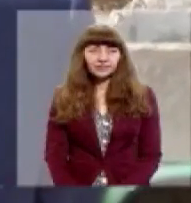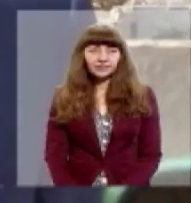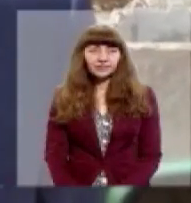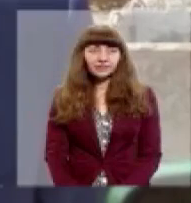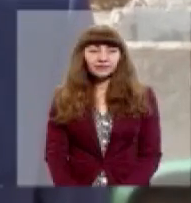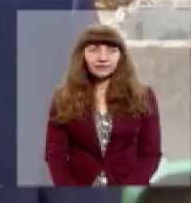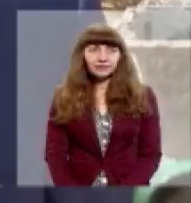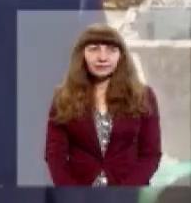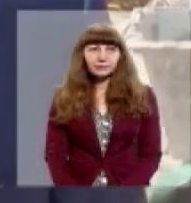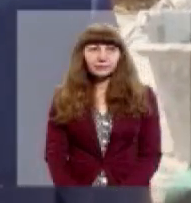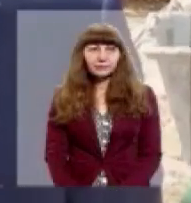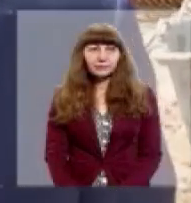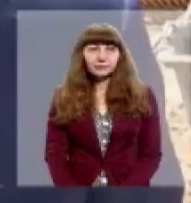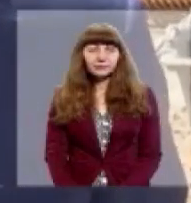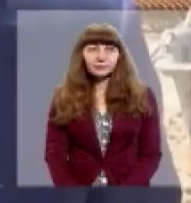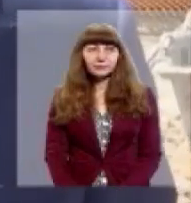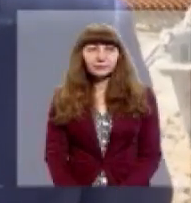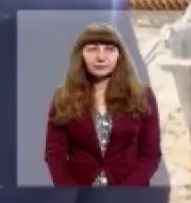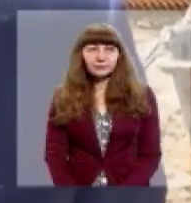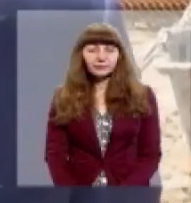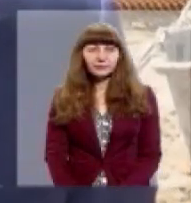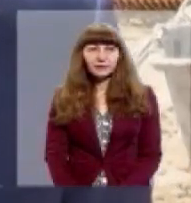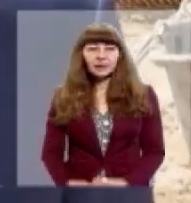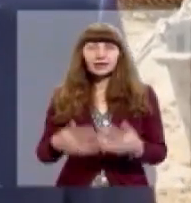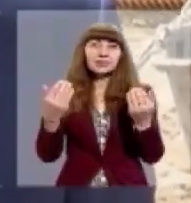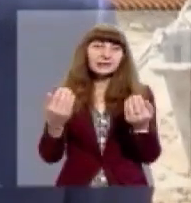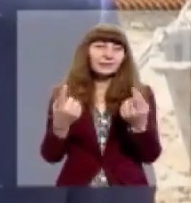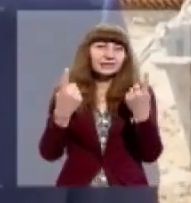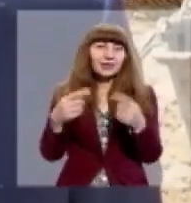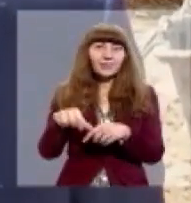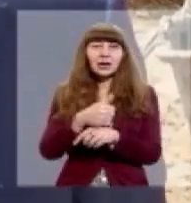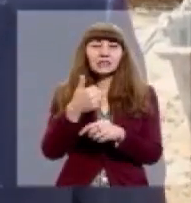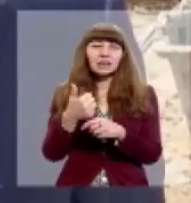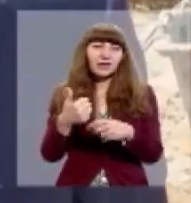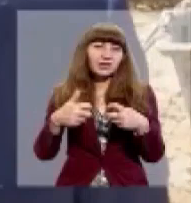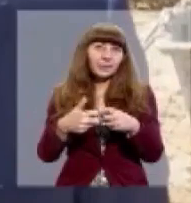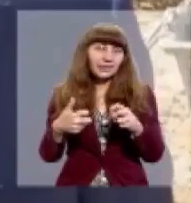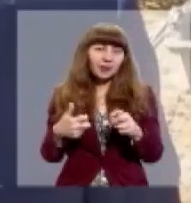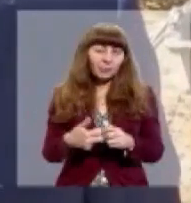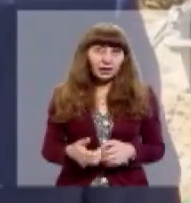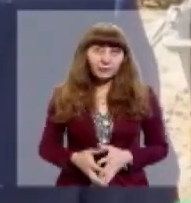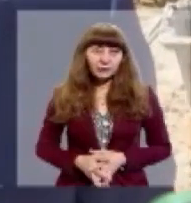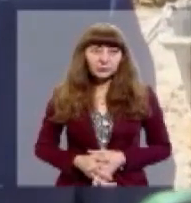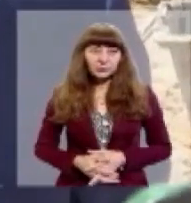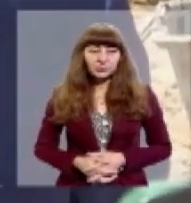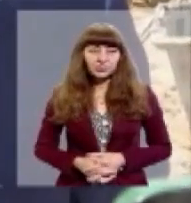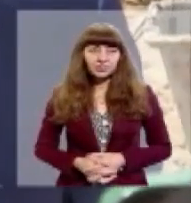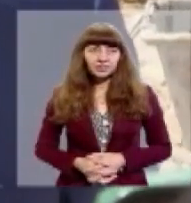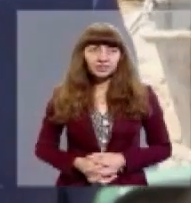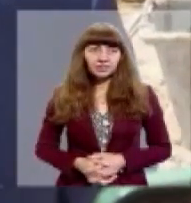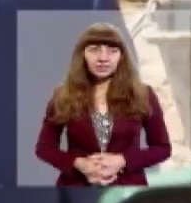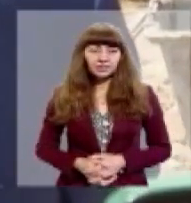ең негізгі мәселе ол жаңа қадағалау. Мемлекет органдары технадзоры бар, әкиматы